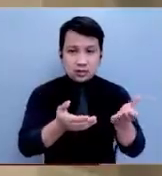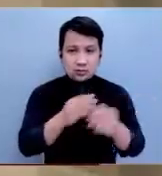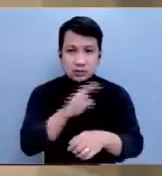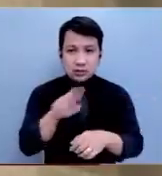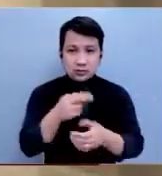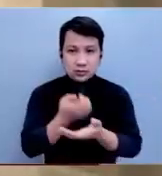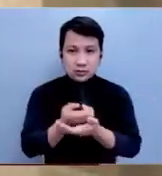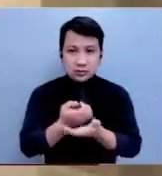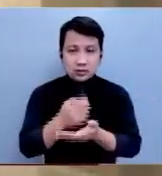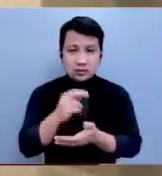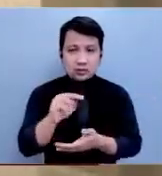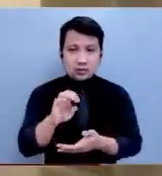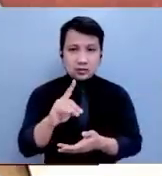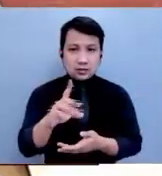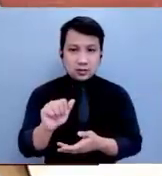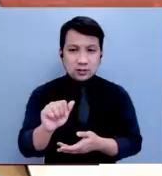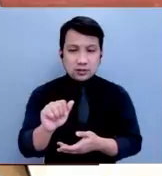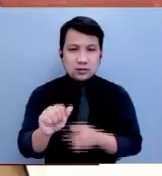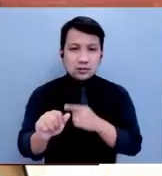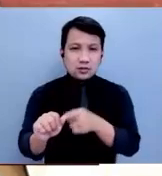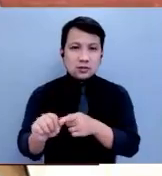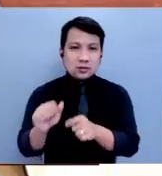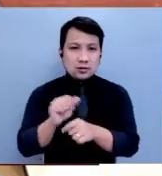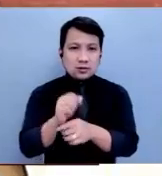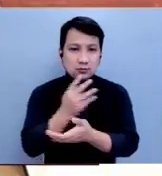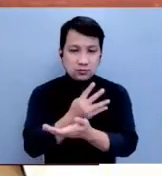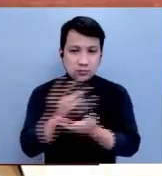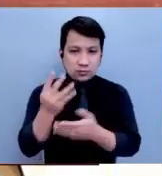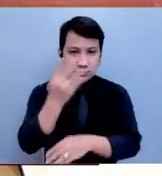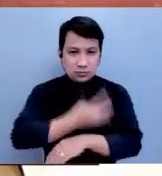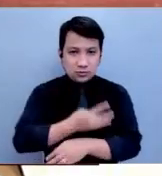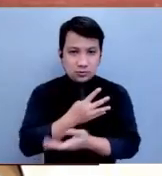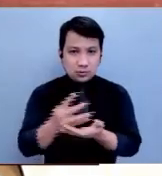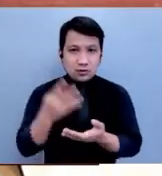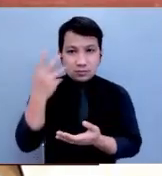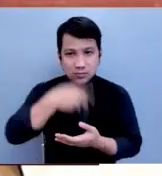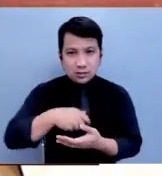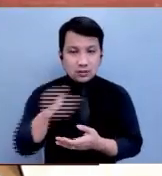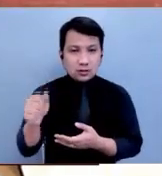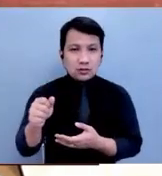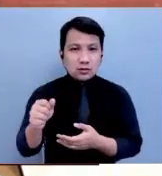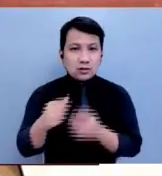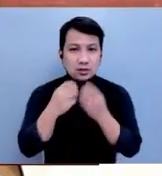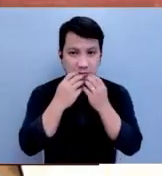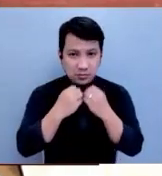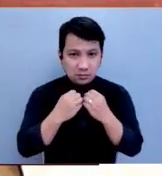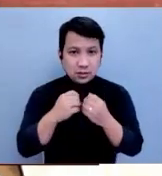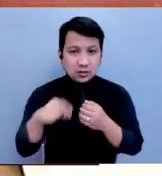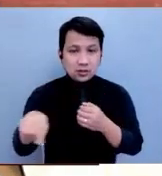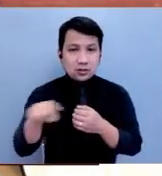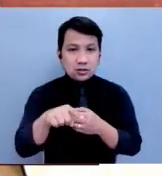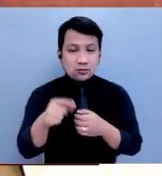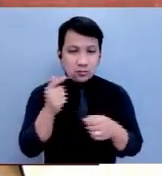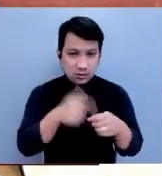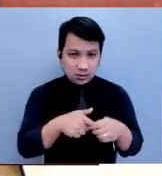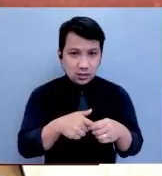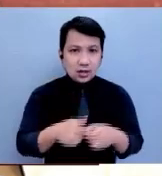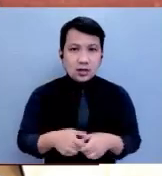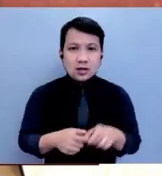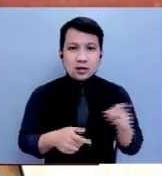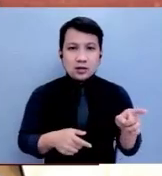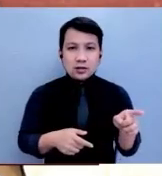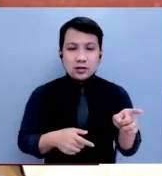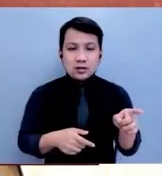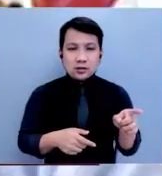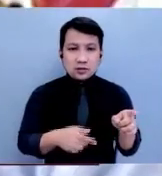Development Authority. Four-day work week, di ba? Yung maganda yun kasi at least matitipid na yung gasolina yung Friday